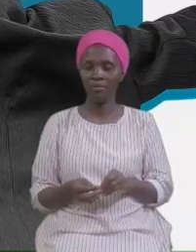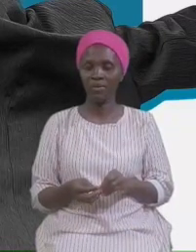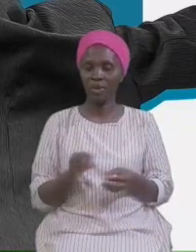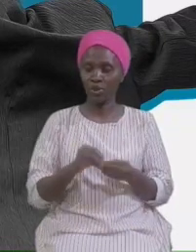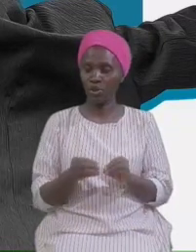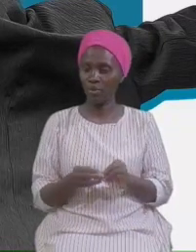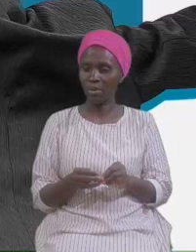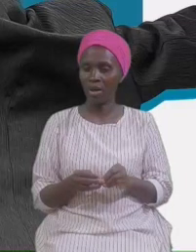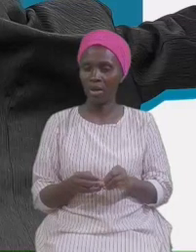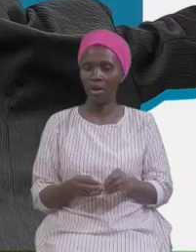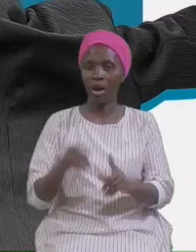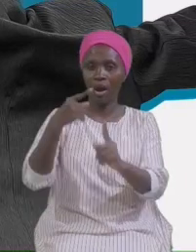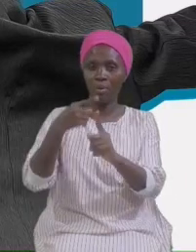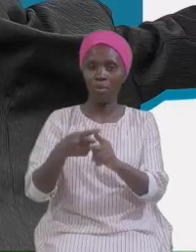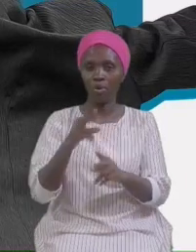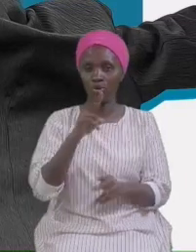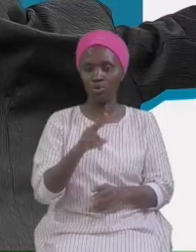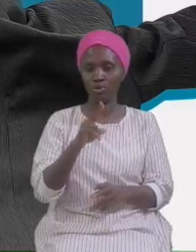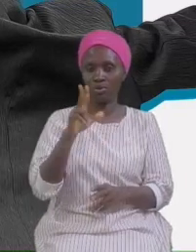+234 91 54 44 92 62 63. Je reprends,